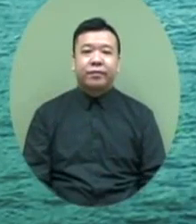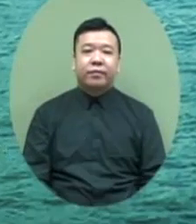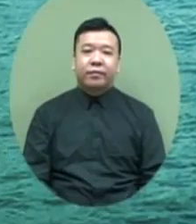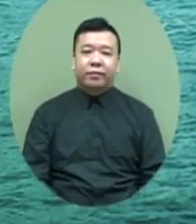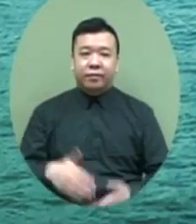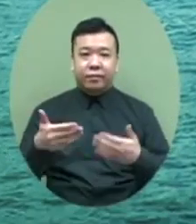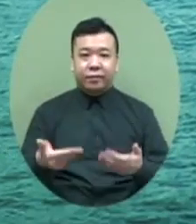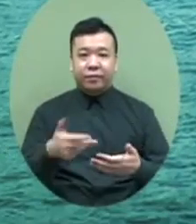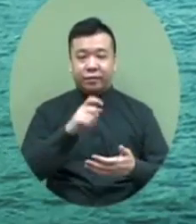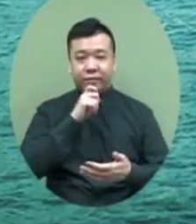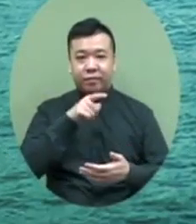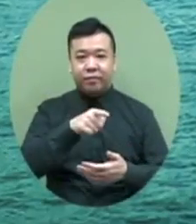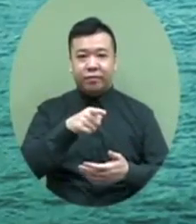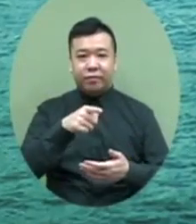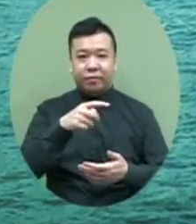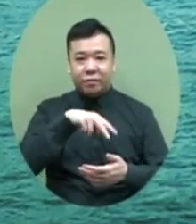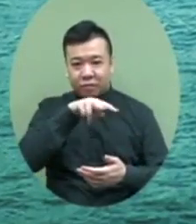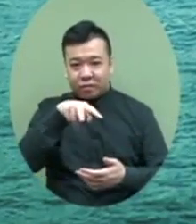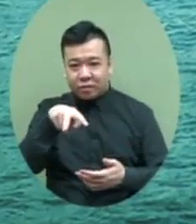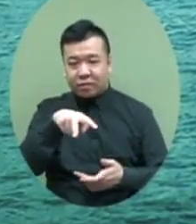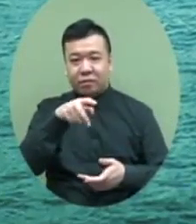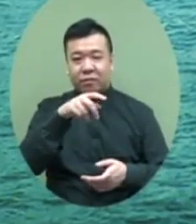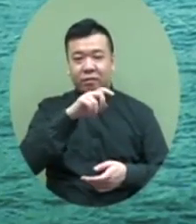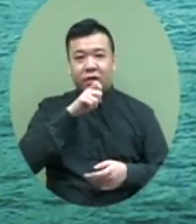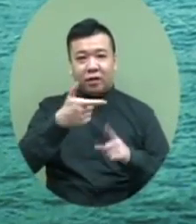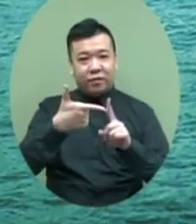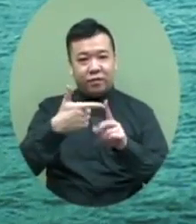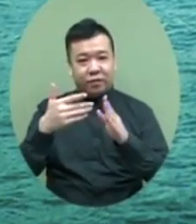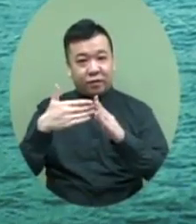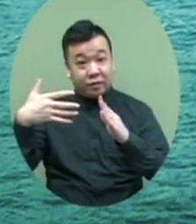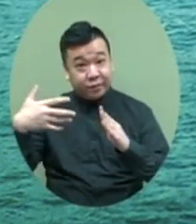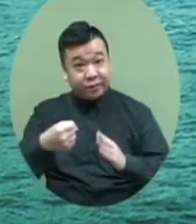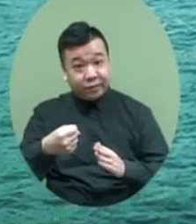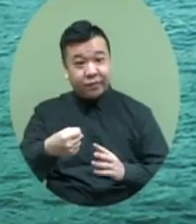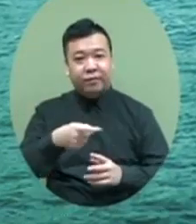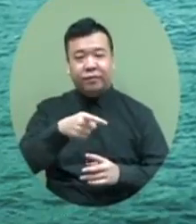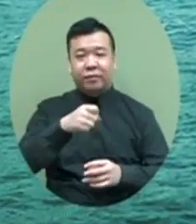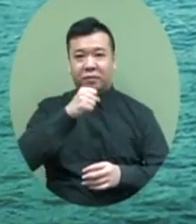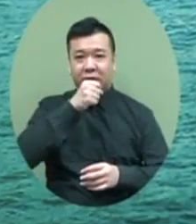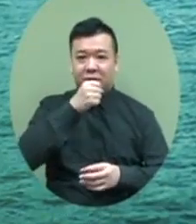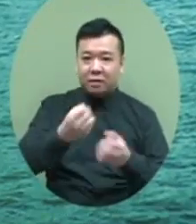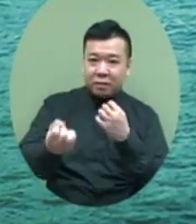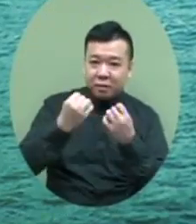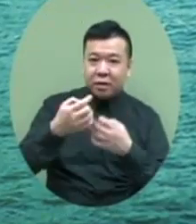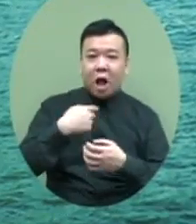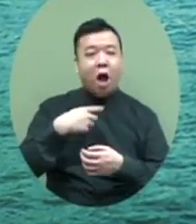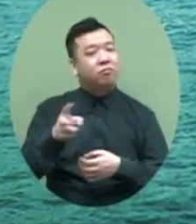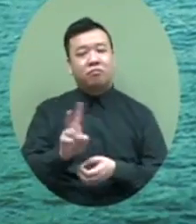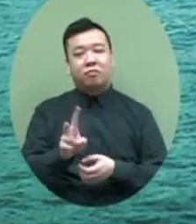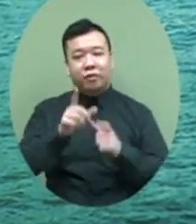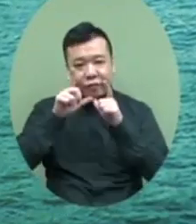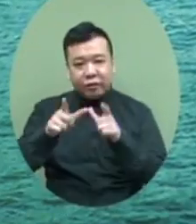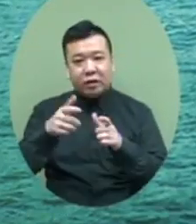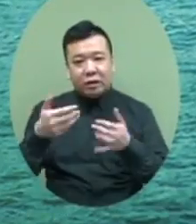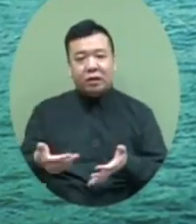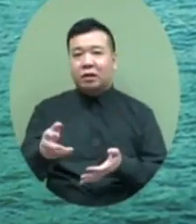以從呢個角度咧，我去揾一個嘅副局長。在過往的記者問我，我都是這樣回答的，今天我也會